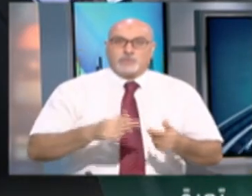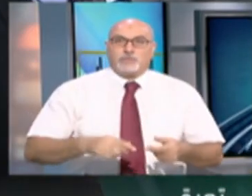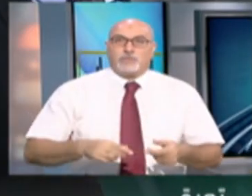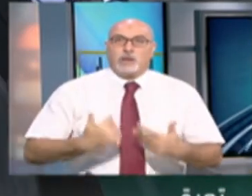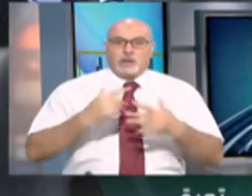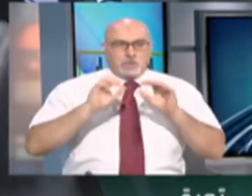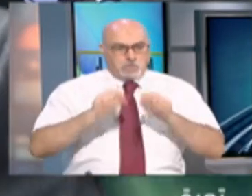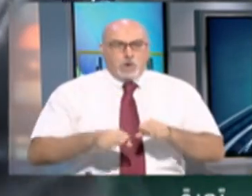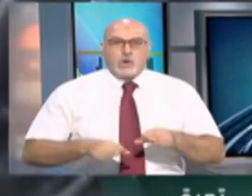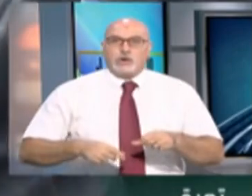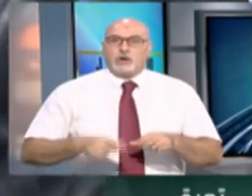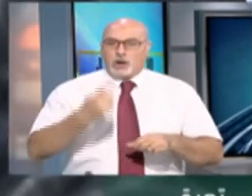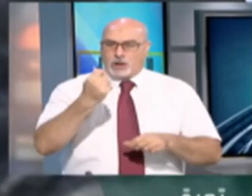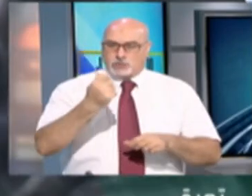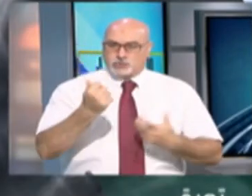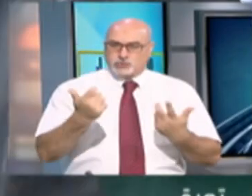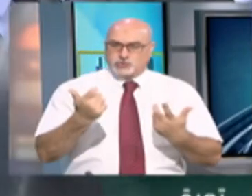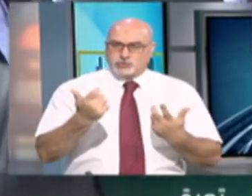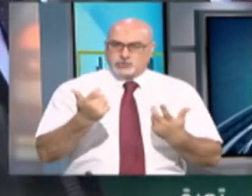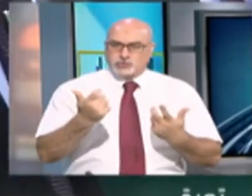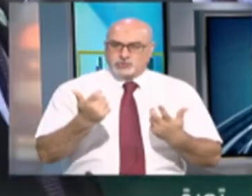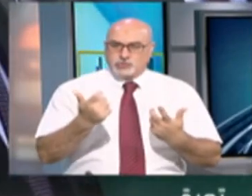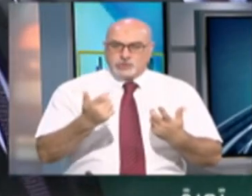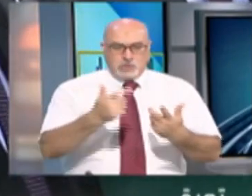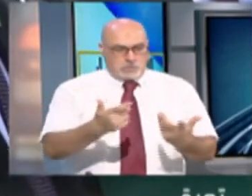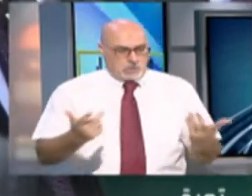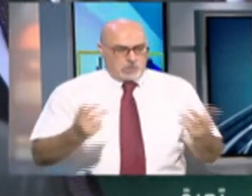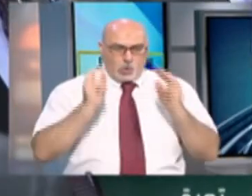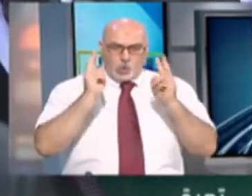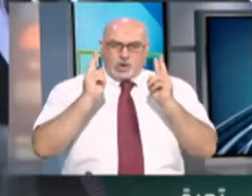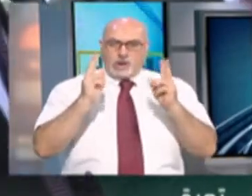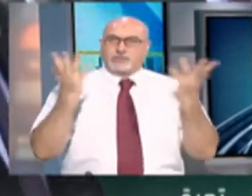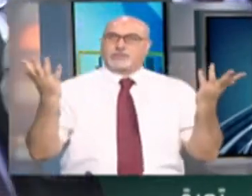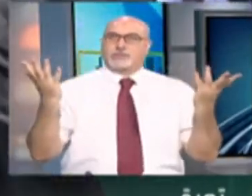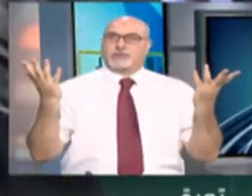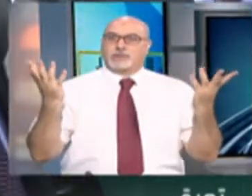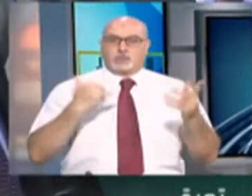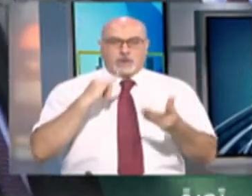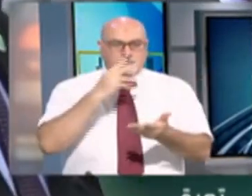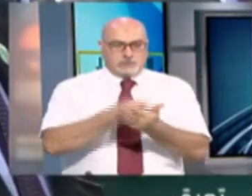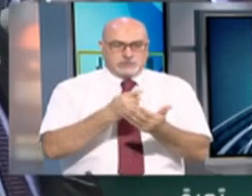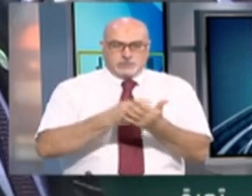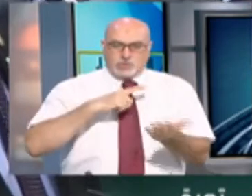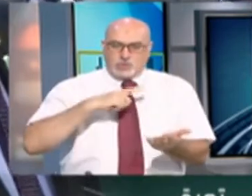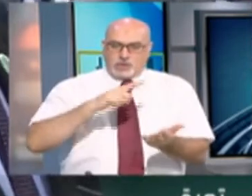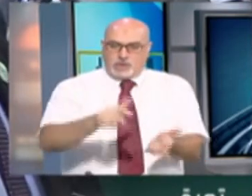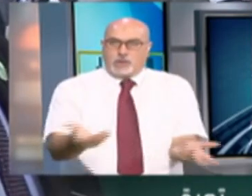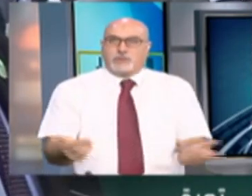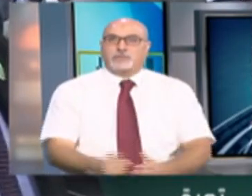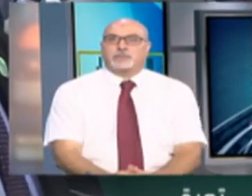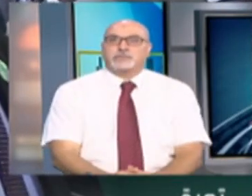بيتر ملياردير وربي يزيدو ان شاء الله اون ايتون اونات افيك لي جون وبلادو